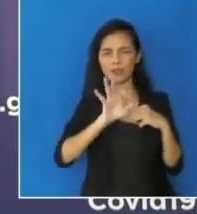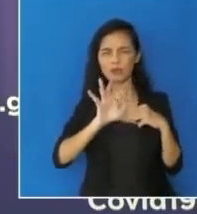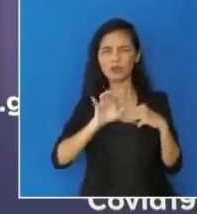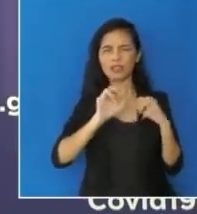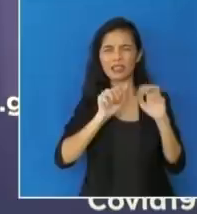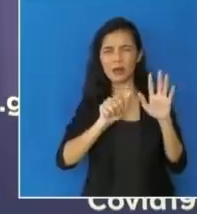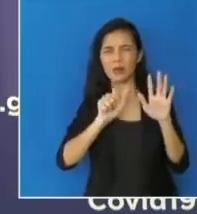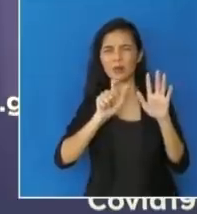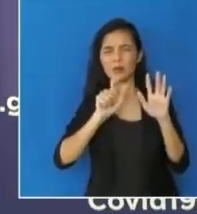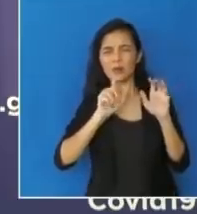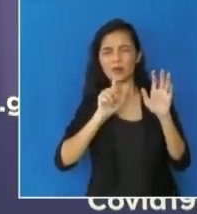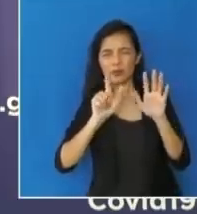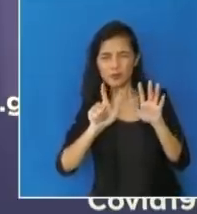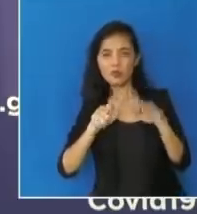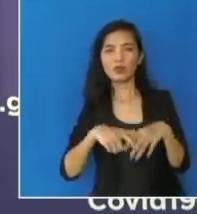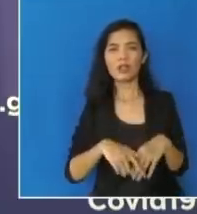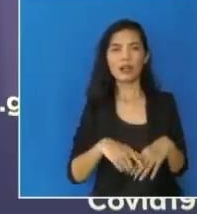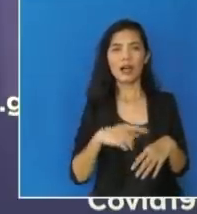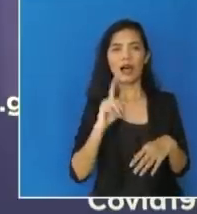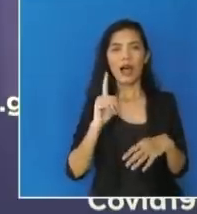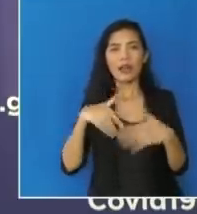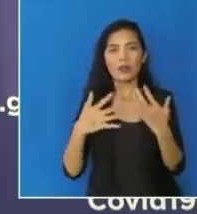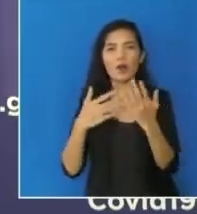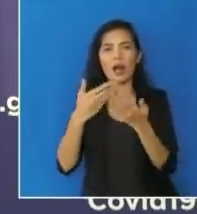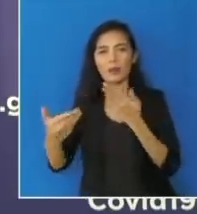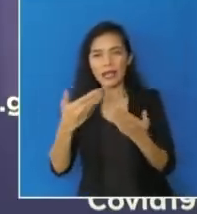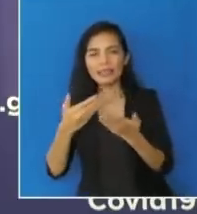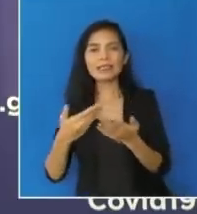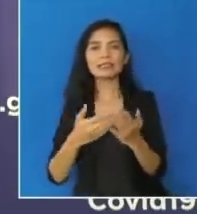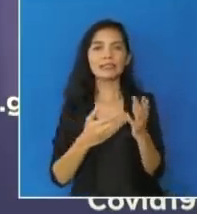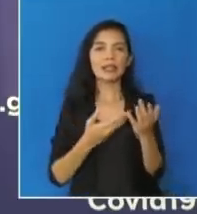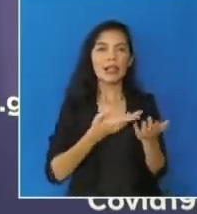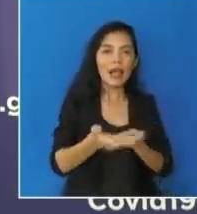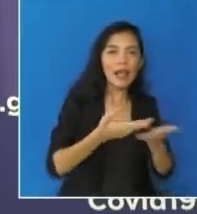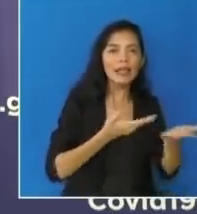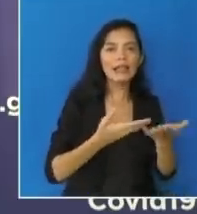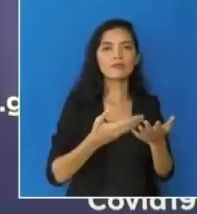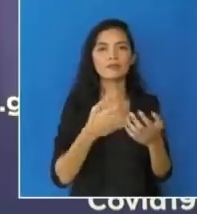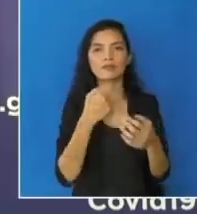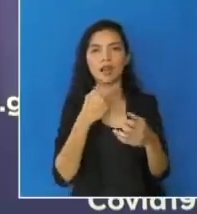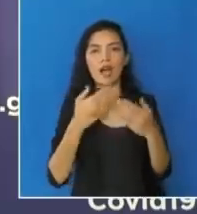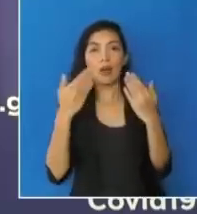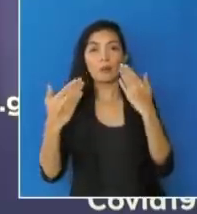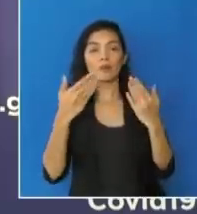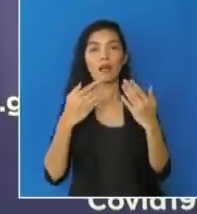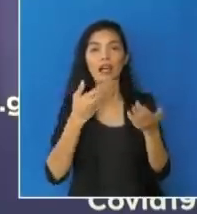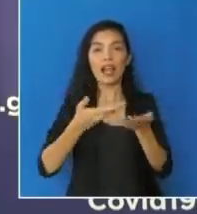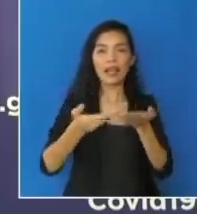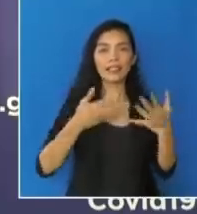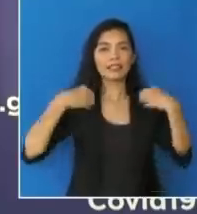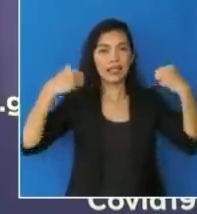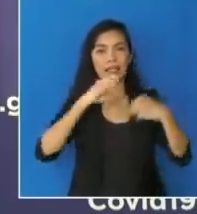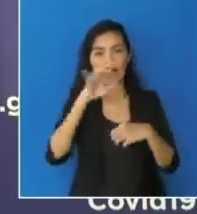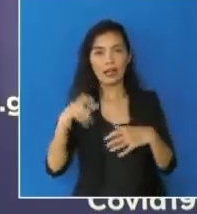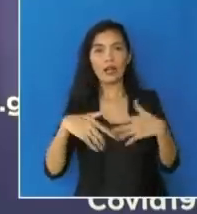di layanan aplikasi dan layanan telemedicine yang lain, serta tetap terus mengikuti siaran dari TVRI